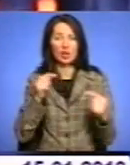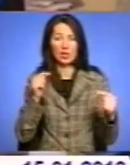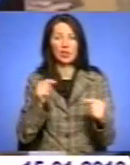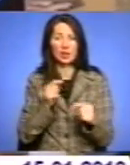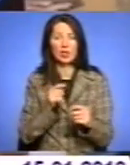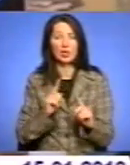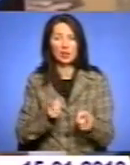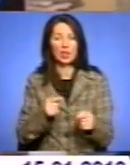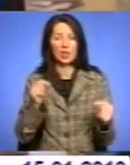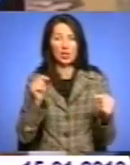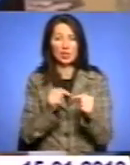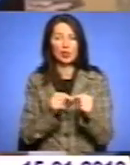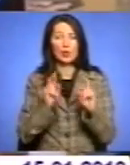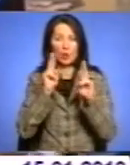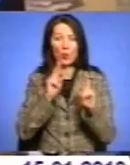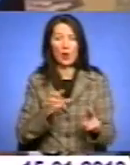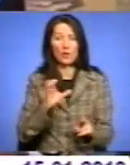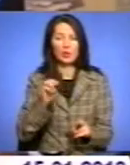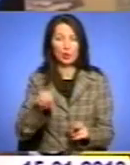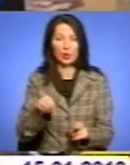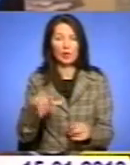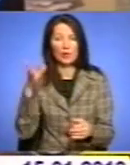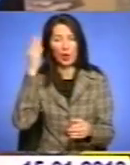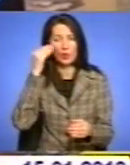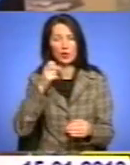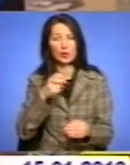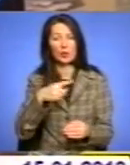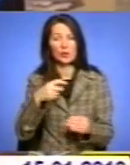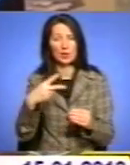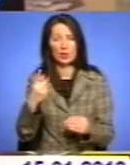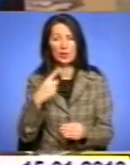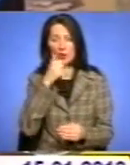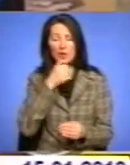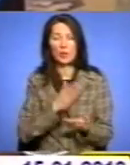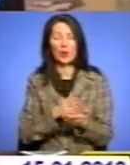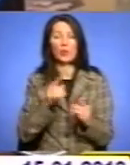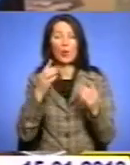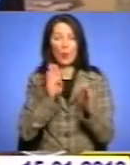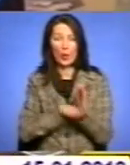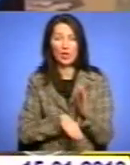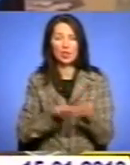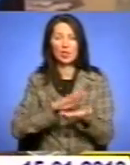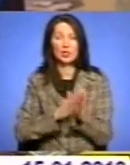СОТ. Враховуючи, що особливо за 2012 рік ми маємо достатньо стрімке погіршення стану торговельного балансу,